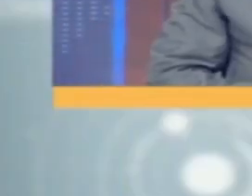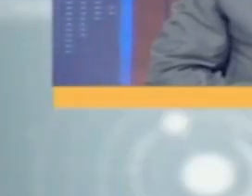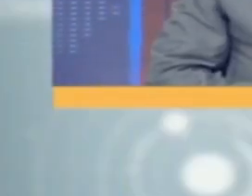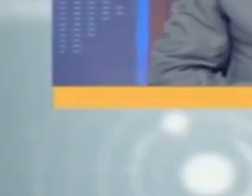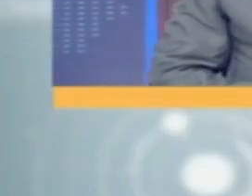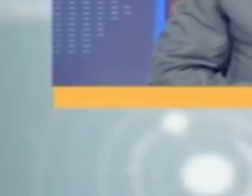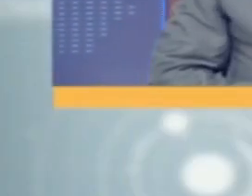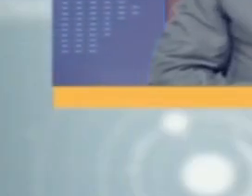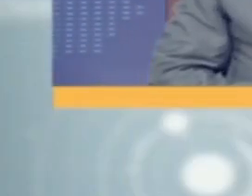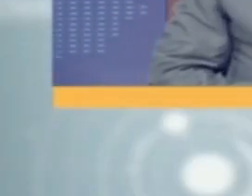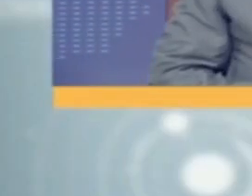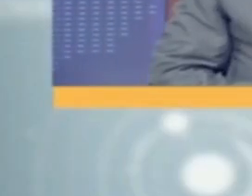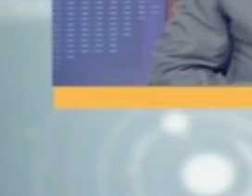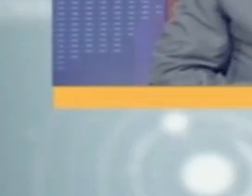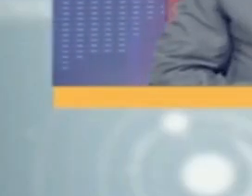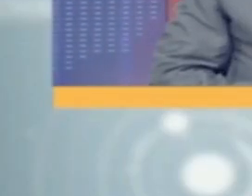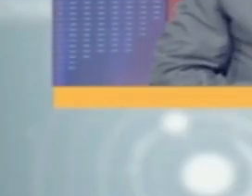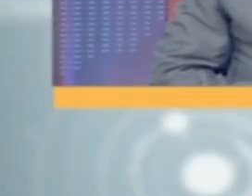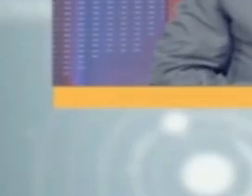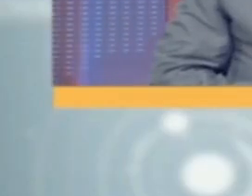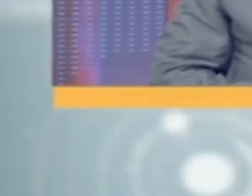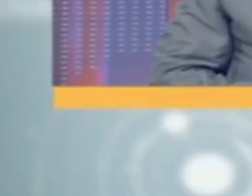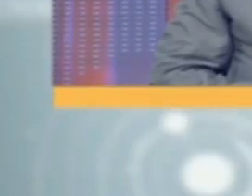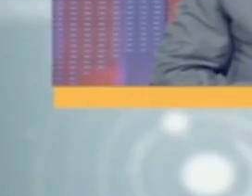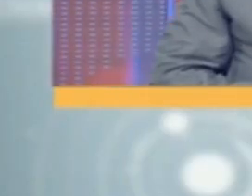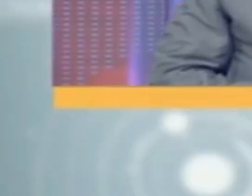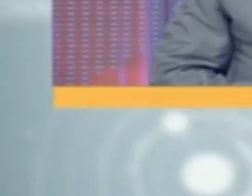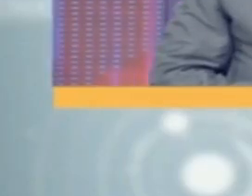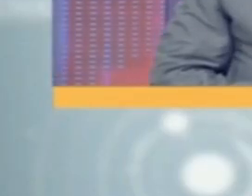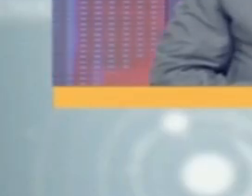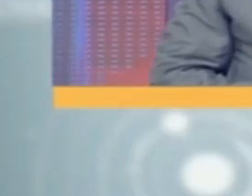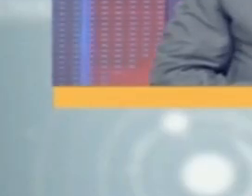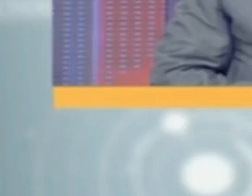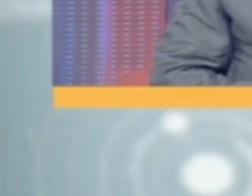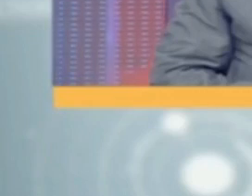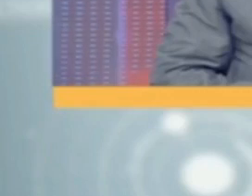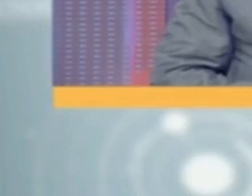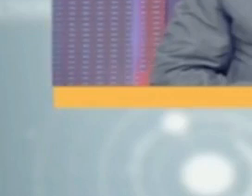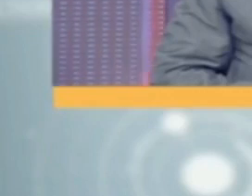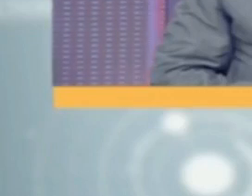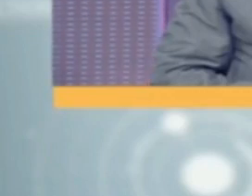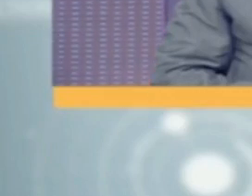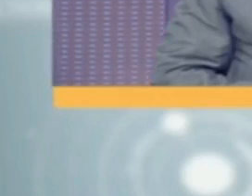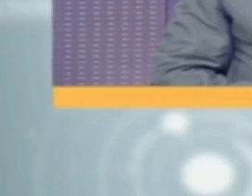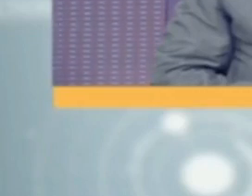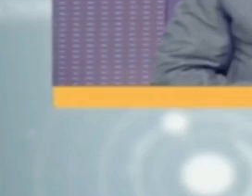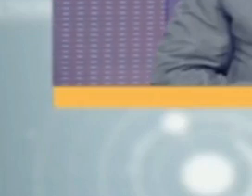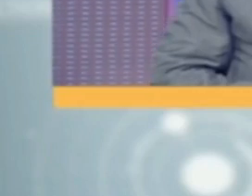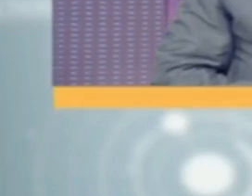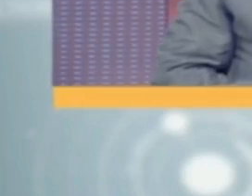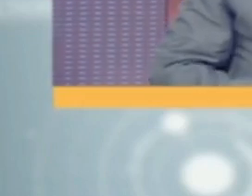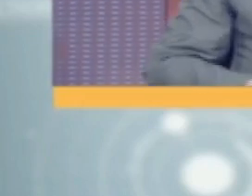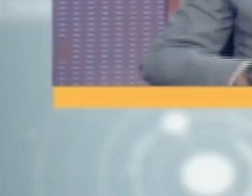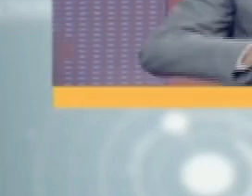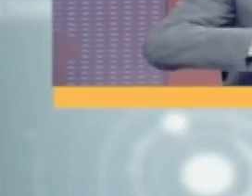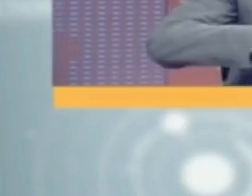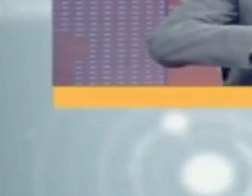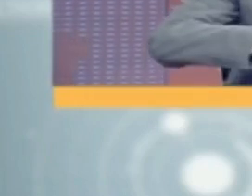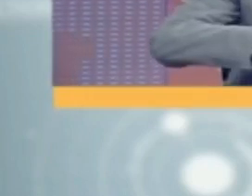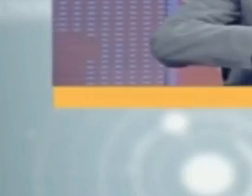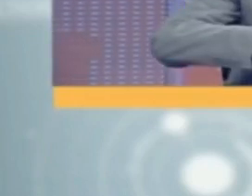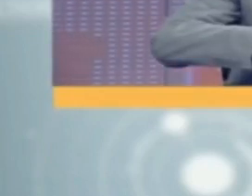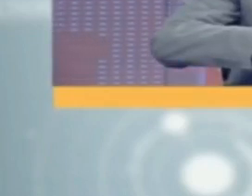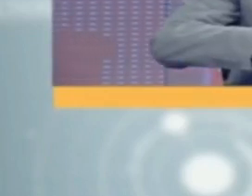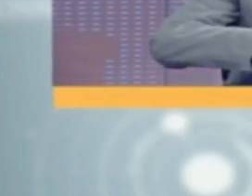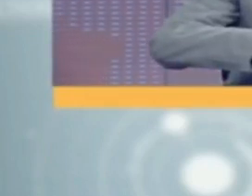عليك يا محمود، صباح الخير عليك يا ساره، موفقين ان شاء الله في حلقتكم النهارده والفقرات اللي انتم بتقدموها، ونلتقي بعد ساعه كده